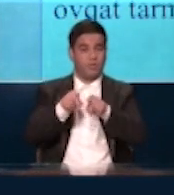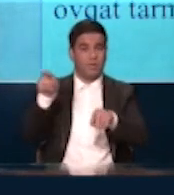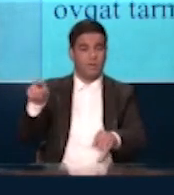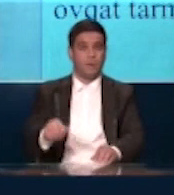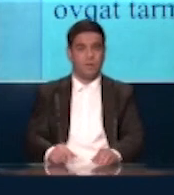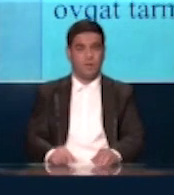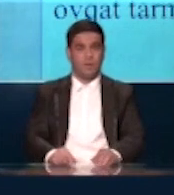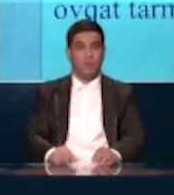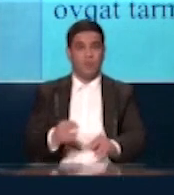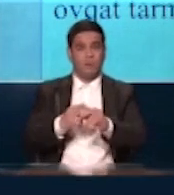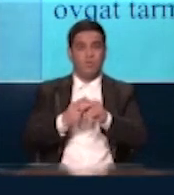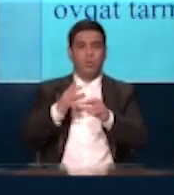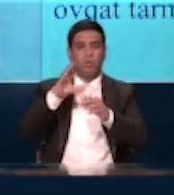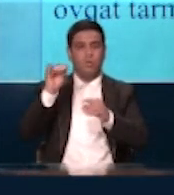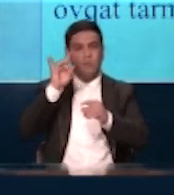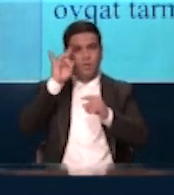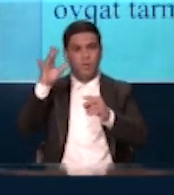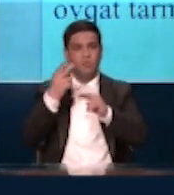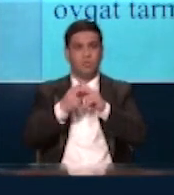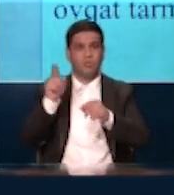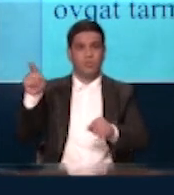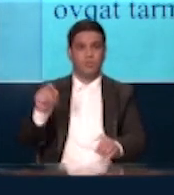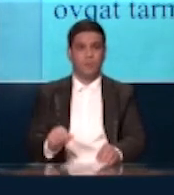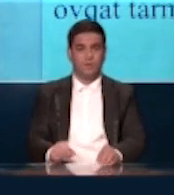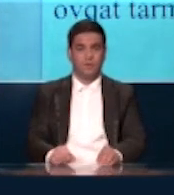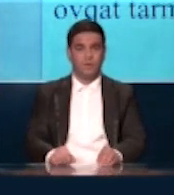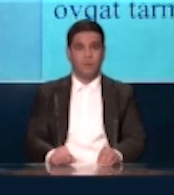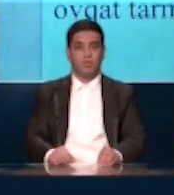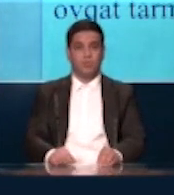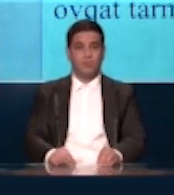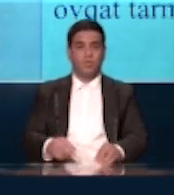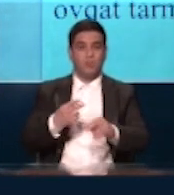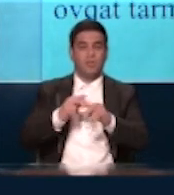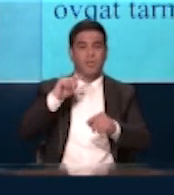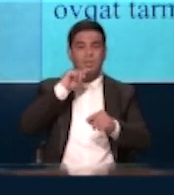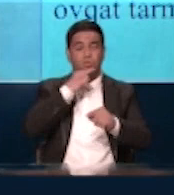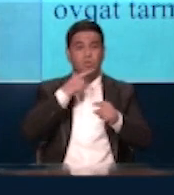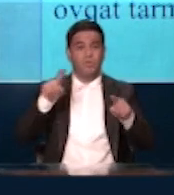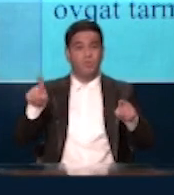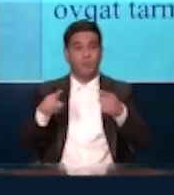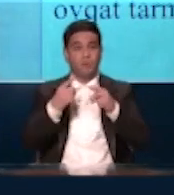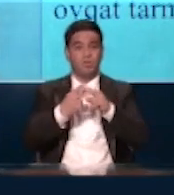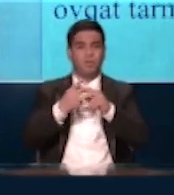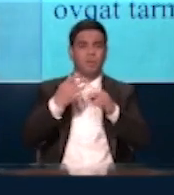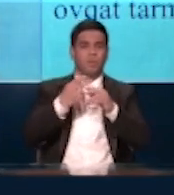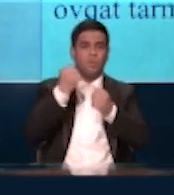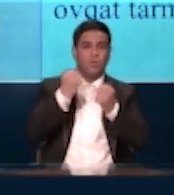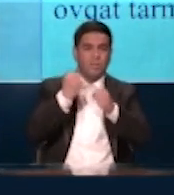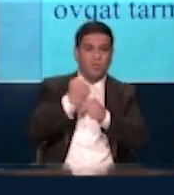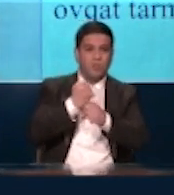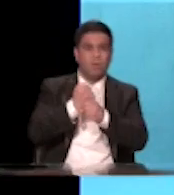rekreatsion resurs imkoniyatlari yuqori. Iqtisodiyoti industrial tipda bo'lgan Yangi Zelandiya sanoatida